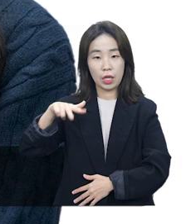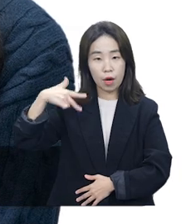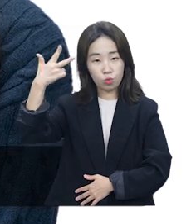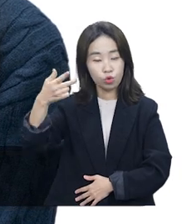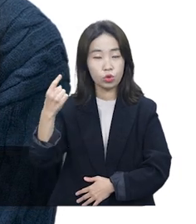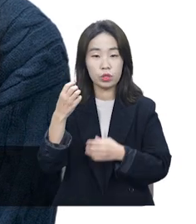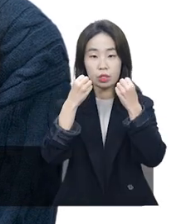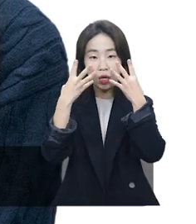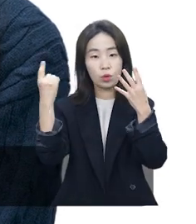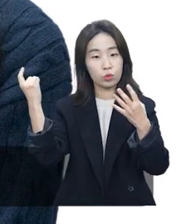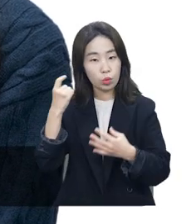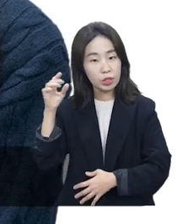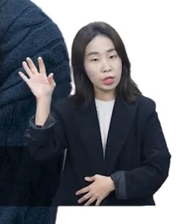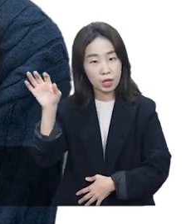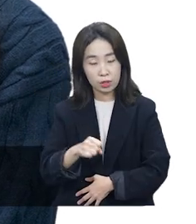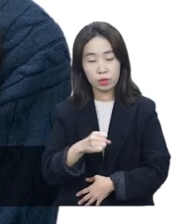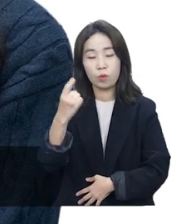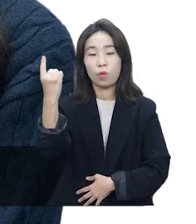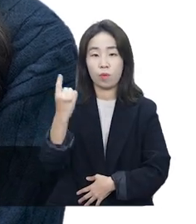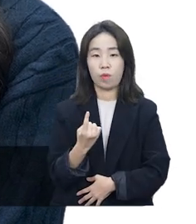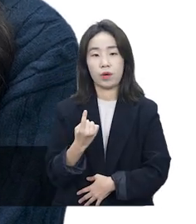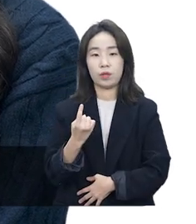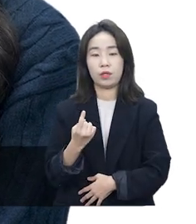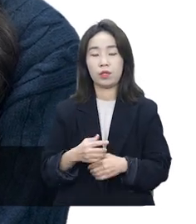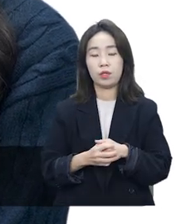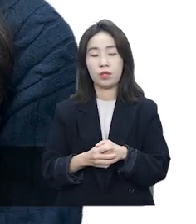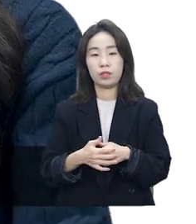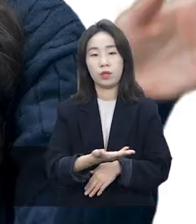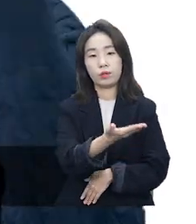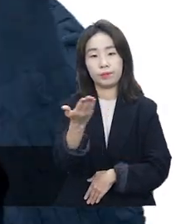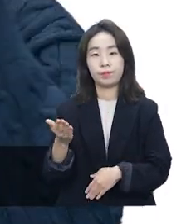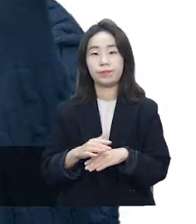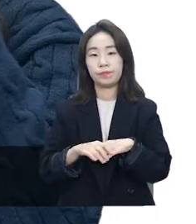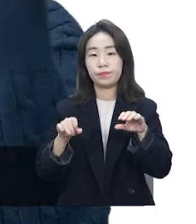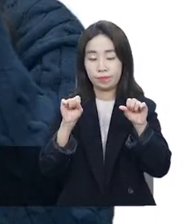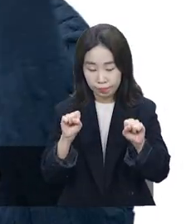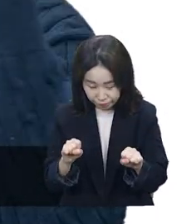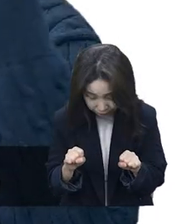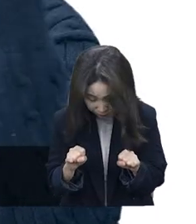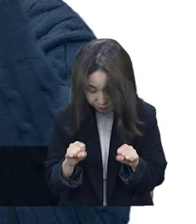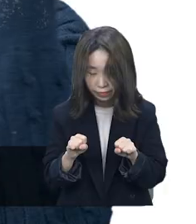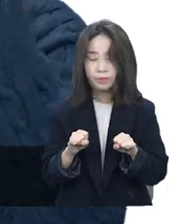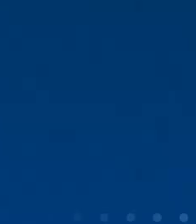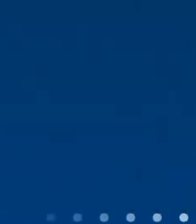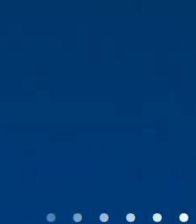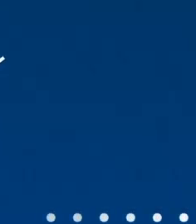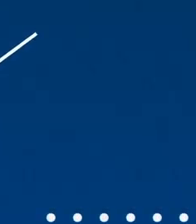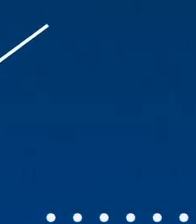새로운 안양 소식 들고 다시 찾아오겠습니다. 여러분 모두 안녕하세요.